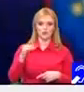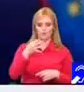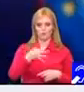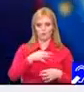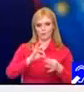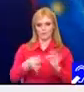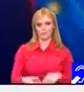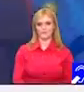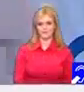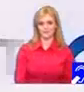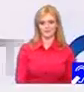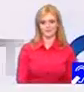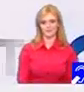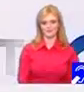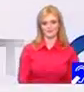multe detalii.